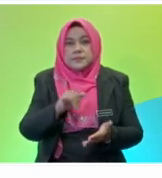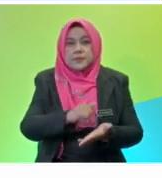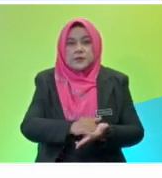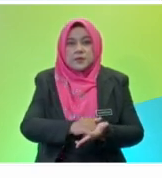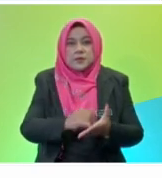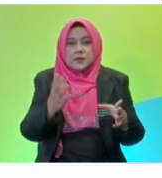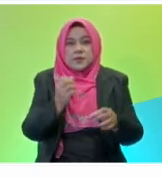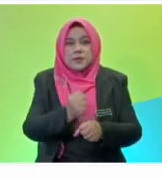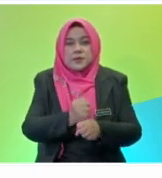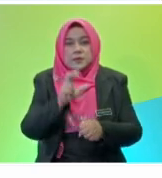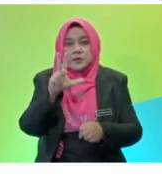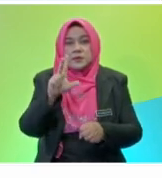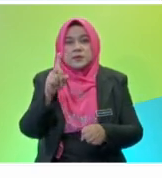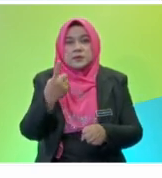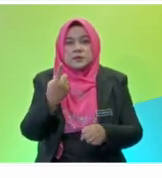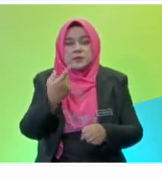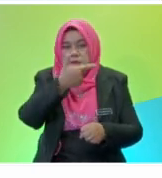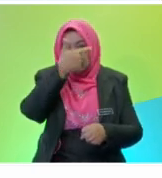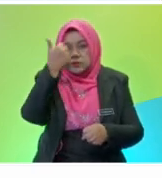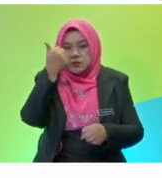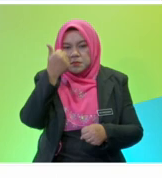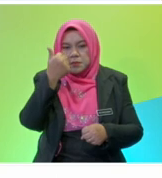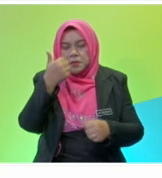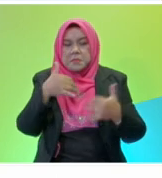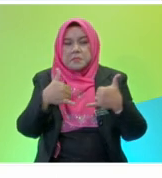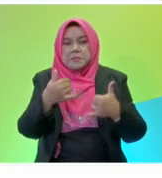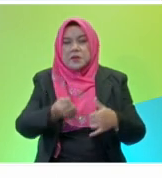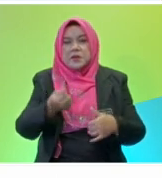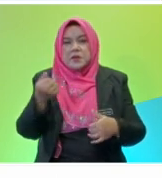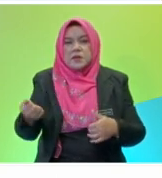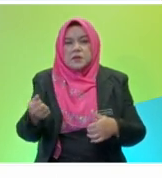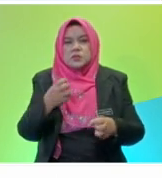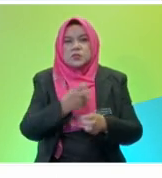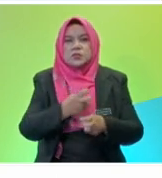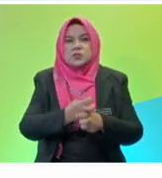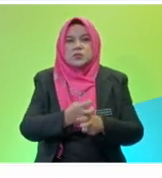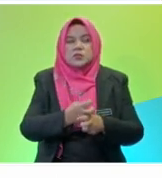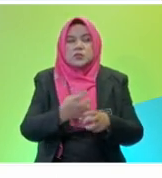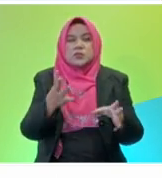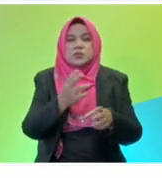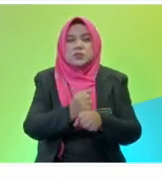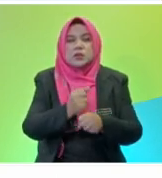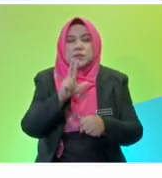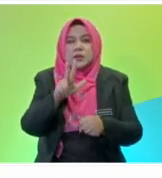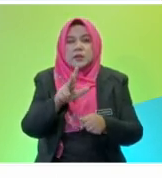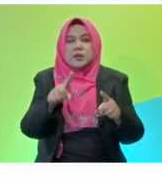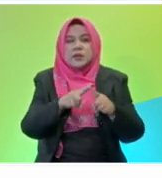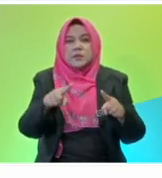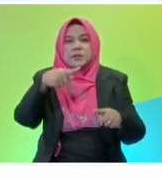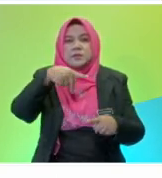dia dapat tiga saja karena dia main alat itu mungkin susah dua tangannya nih Oke kita dapat tiga tapi